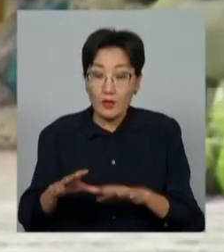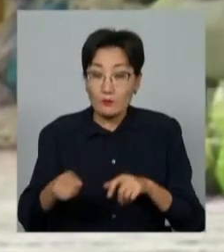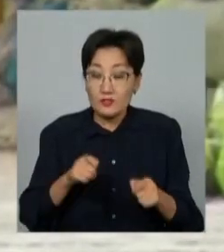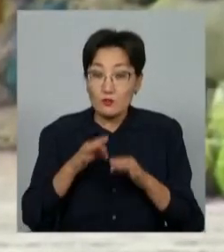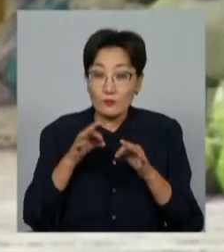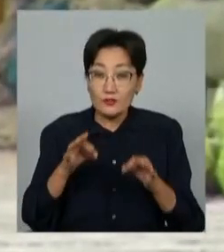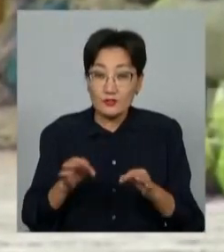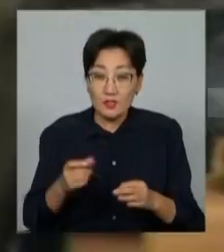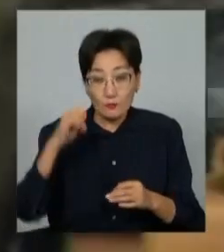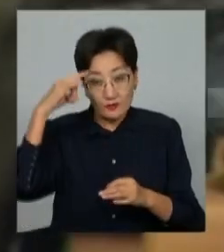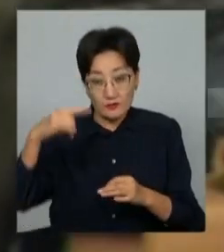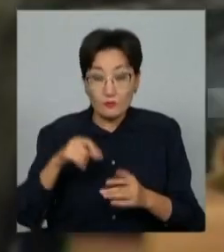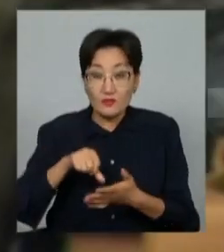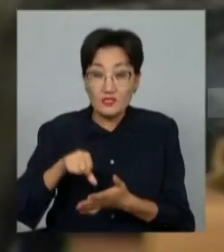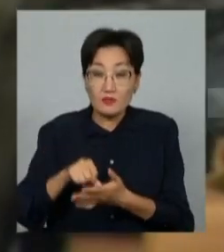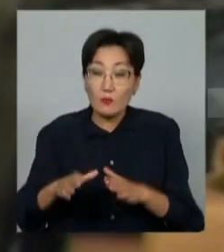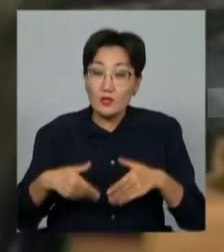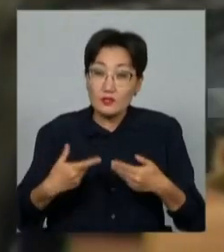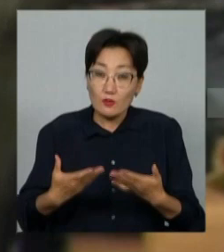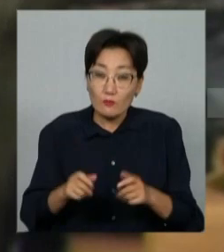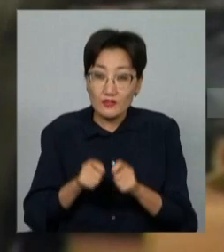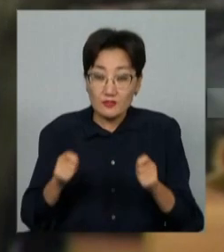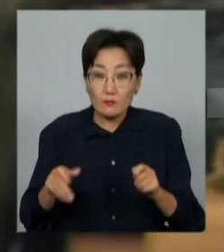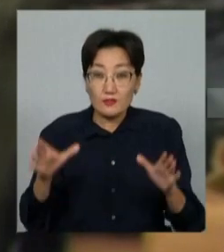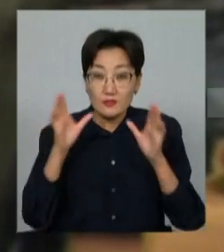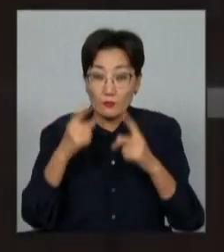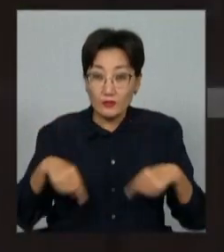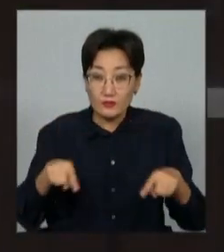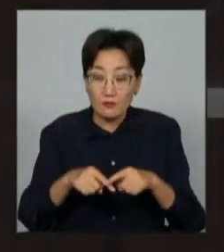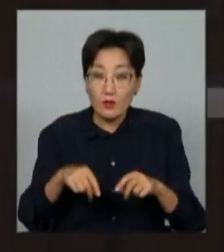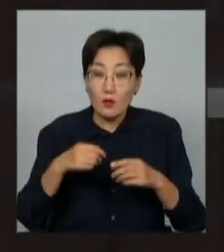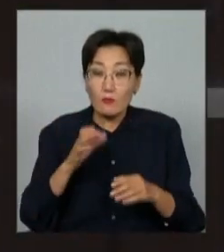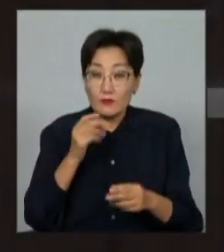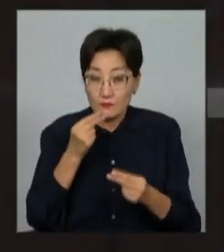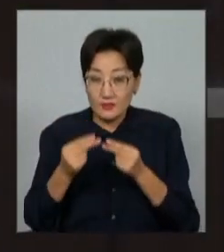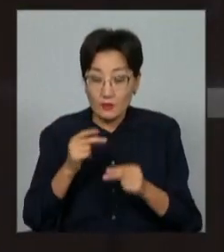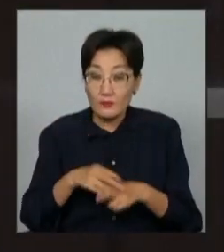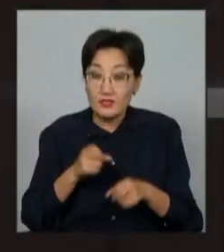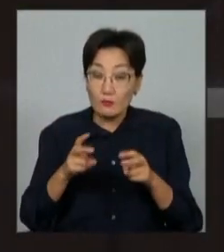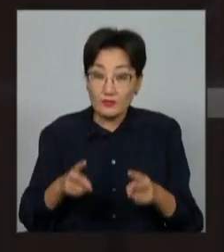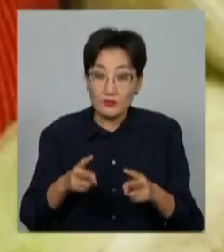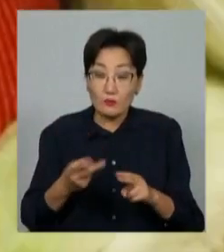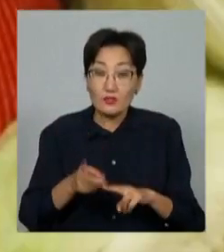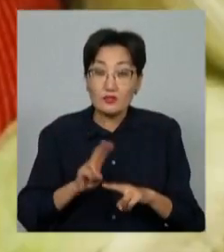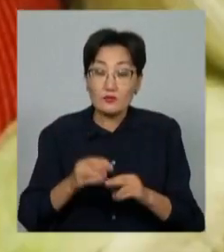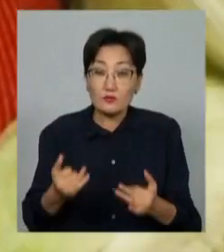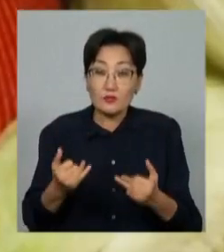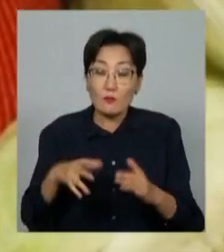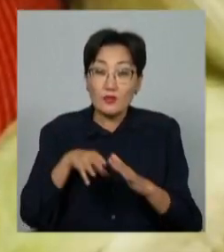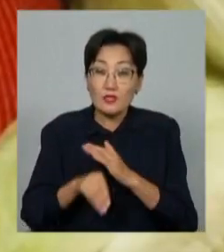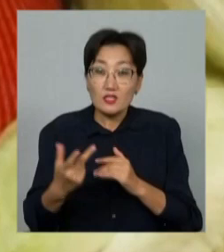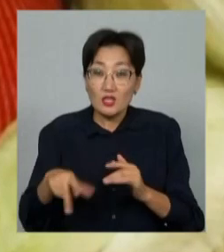Президент отметил, что Казахстан выступает инициатором создания исламской организации по продовольственной безопасности, в которую на сегодня